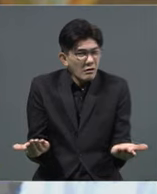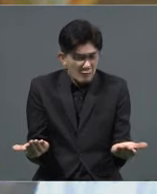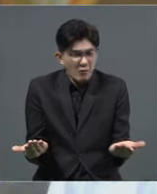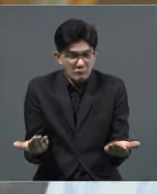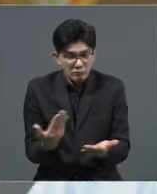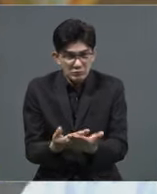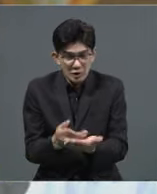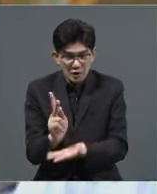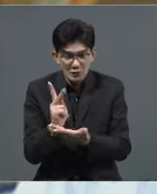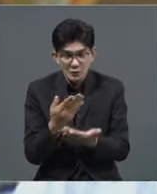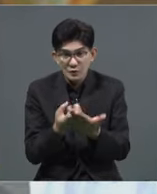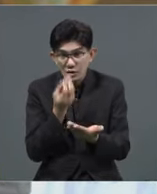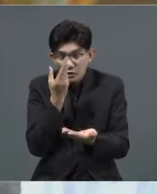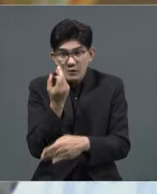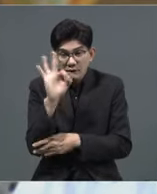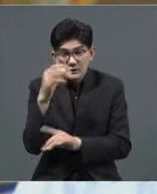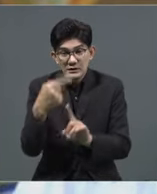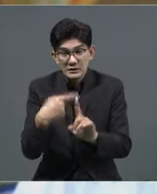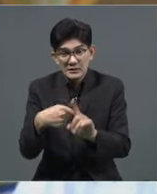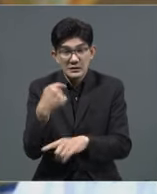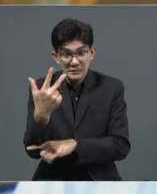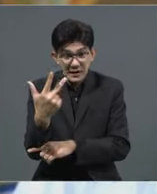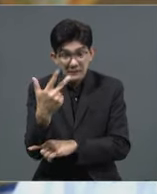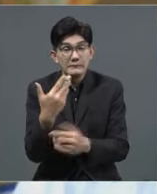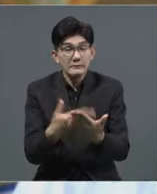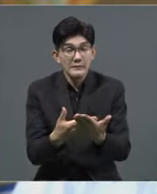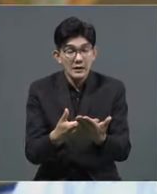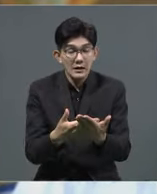วงเงินสินเชื่อดอกเบี้ยฟรี 0% ให้3เดือน 50,000